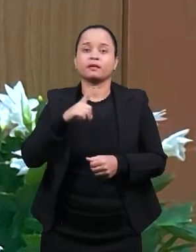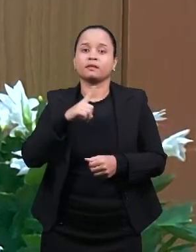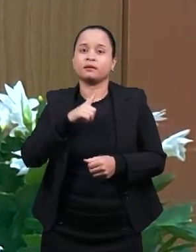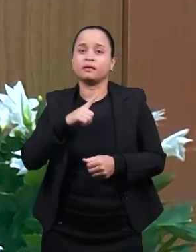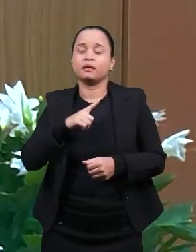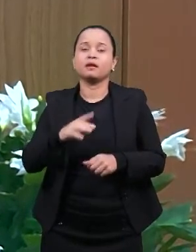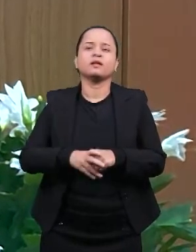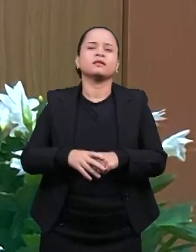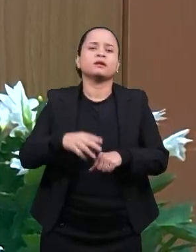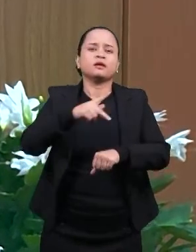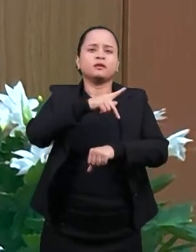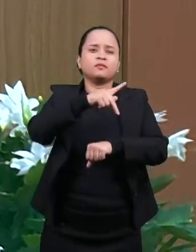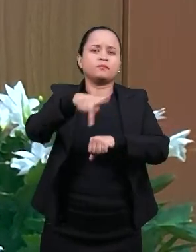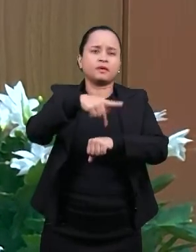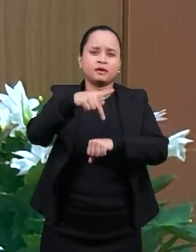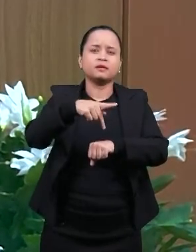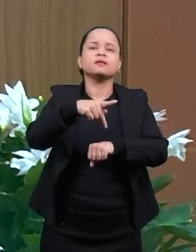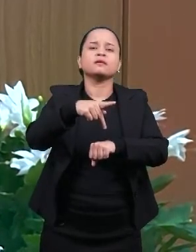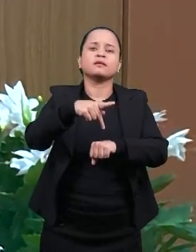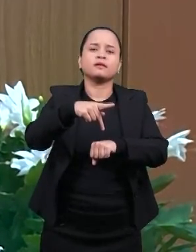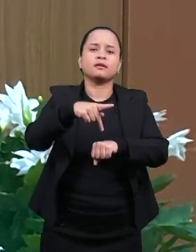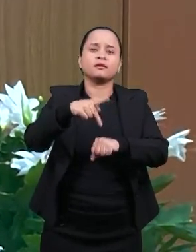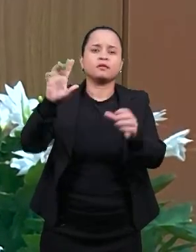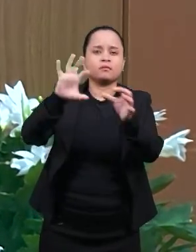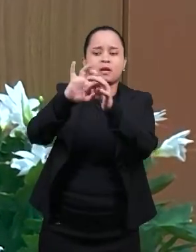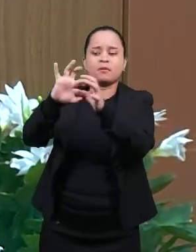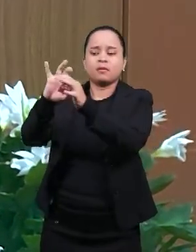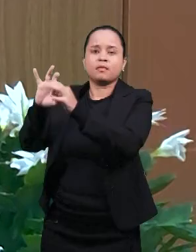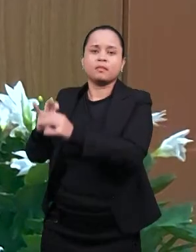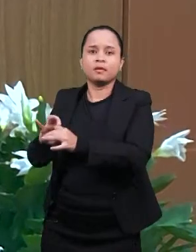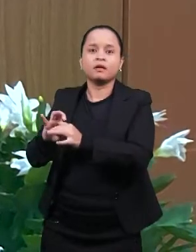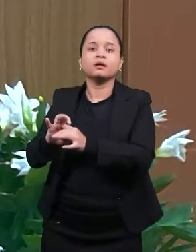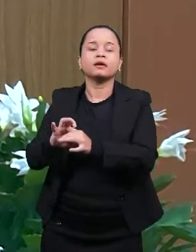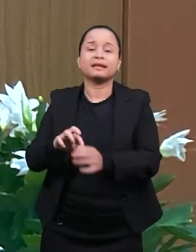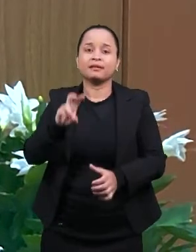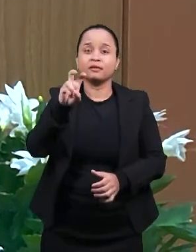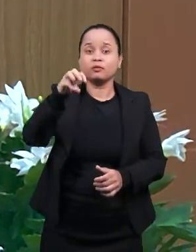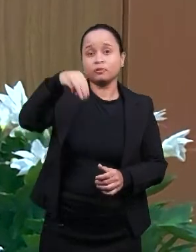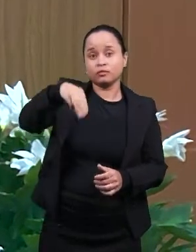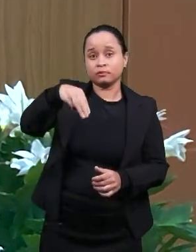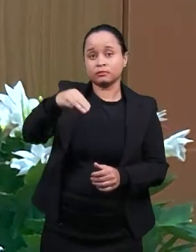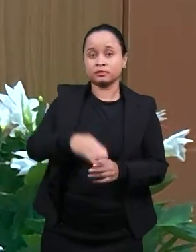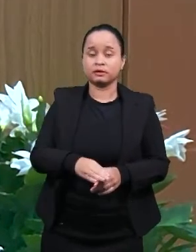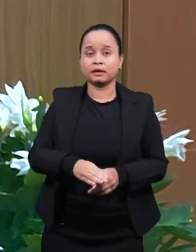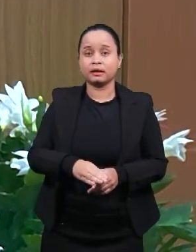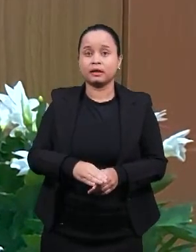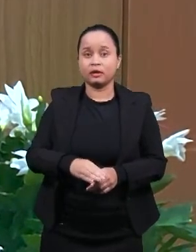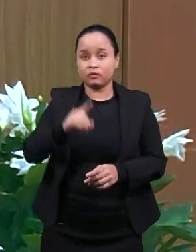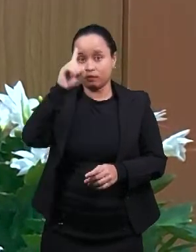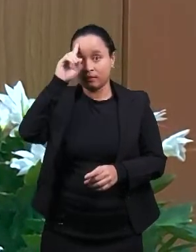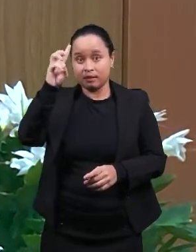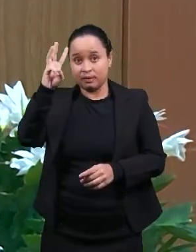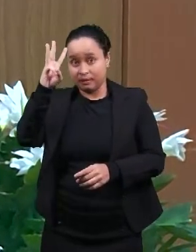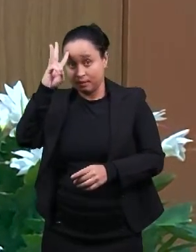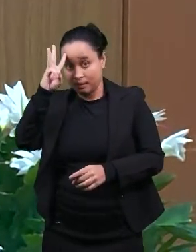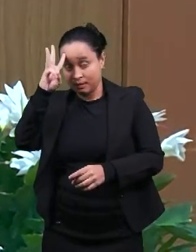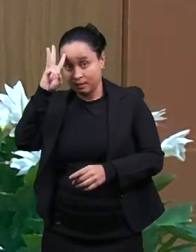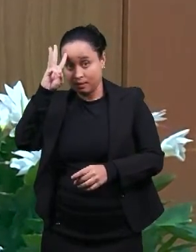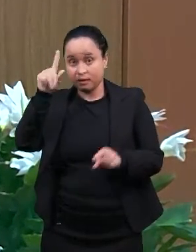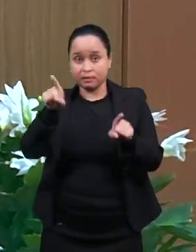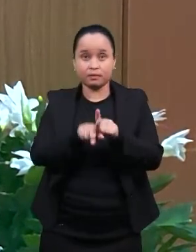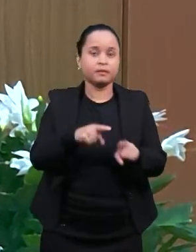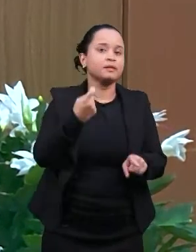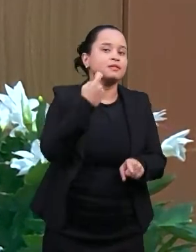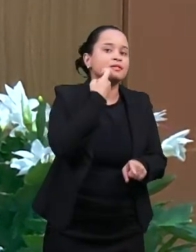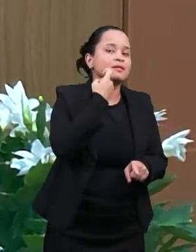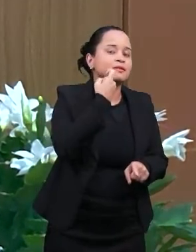проходит, пятиминутный, и тема, она о благодати. Во вторник и в пятницу